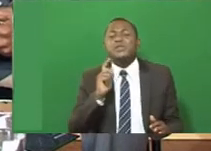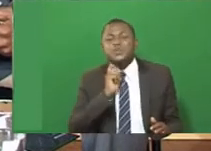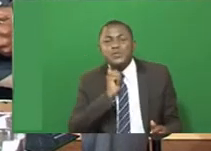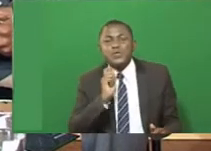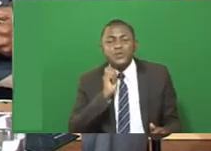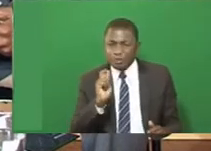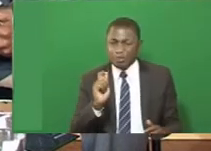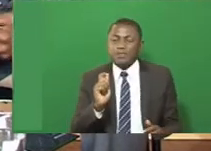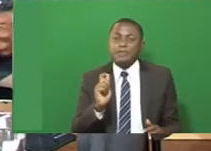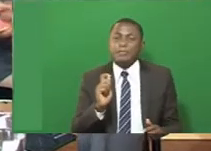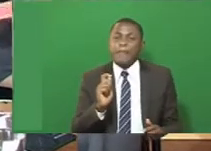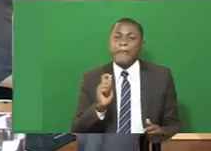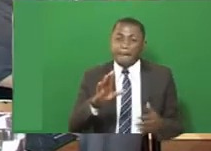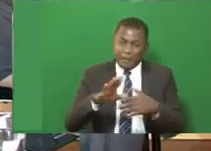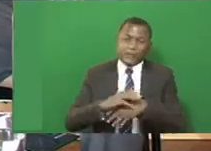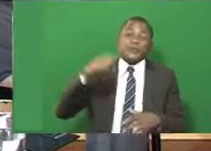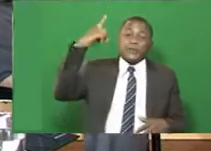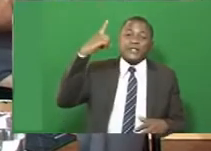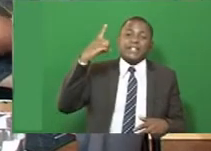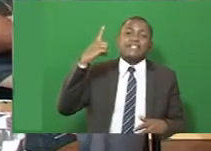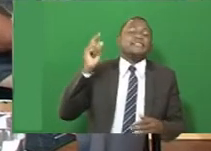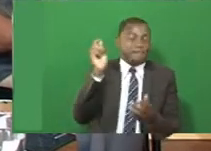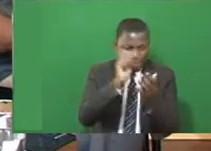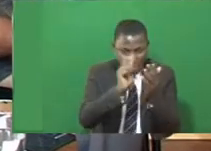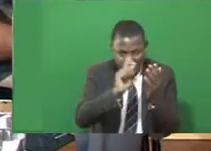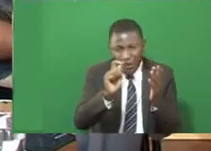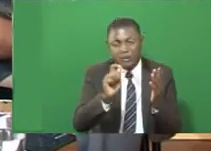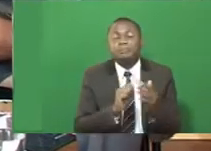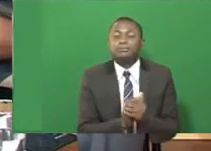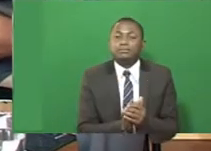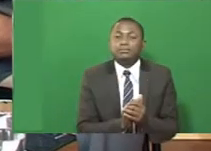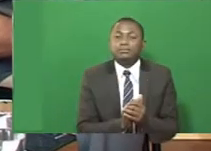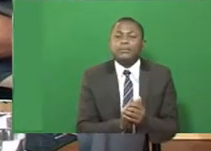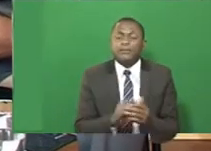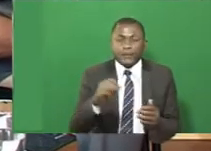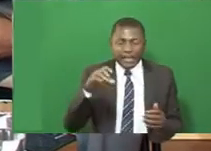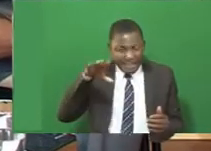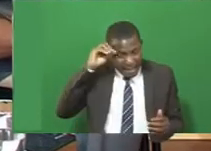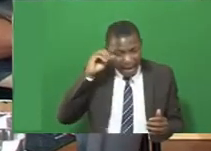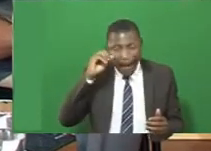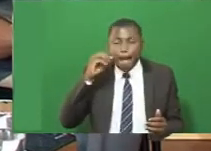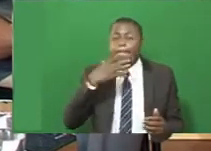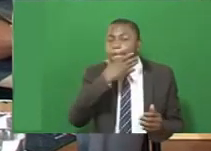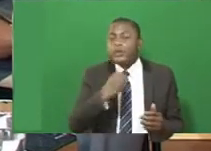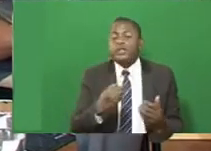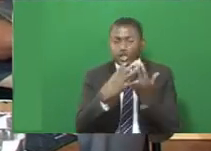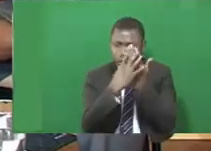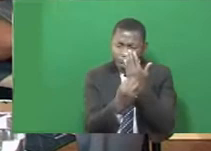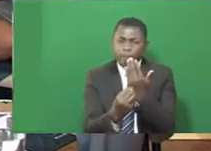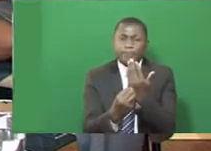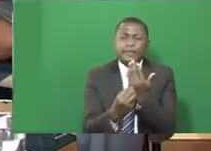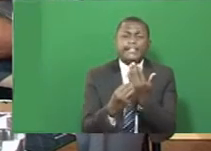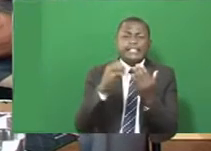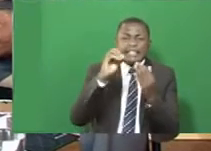akaiona. Unozafungwa yabuda naye original muri kuti takadzidza kuti akanzi sanctuary kopa iri